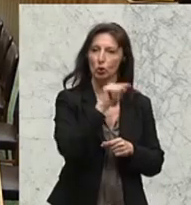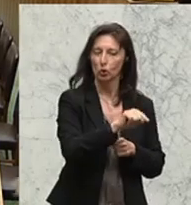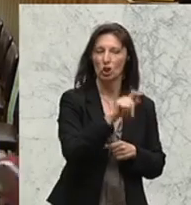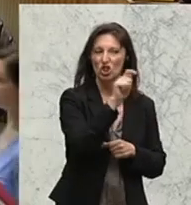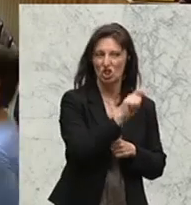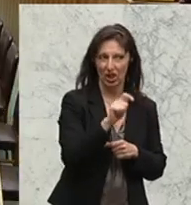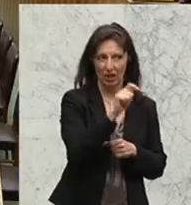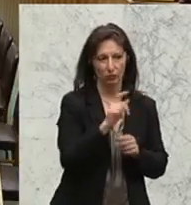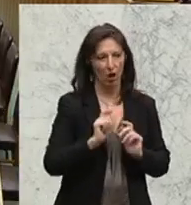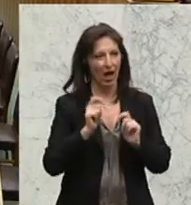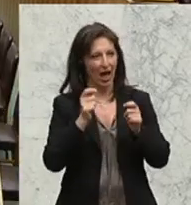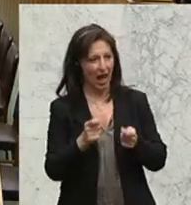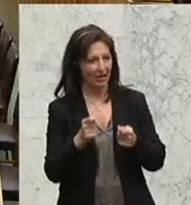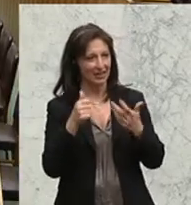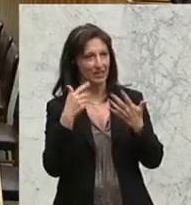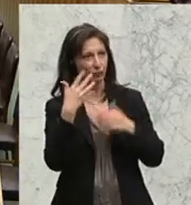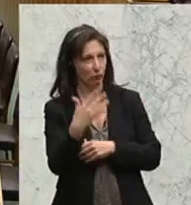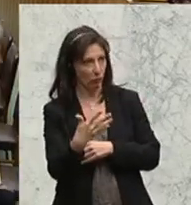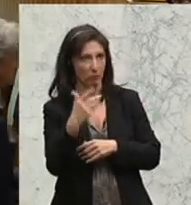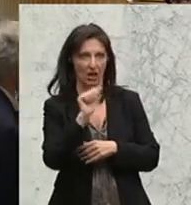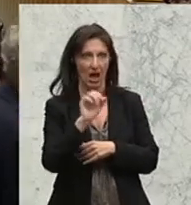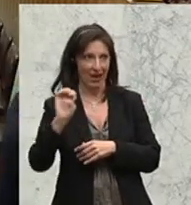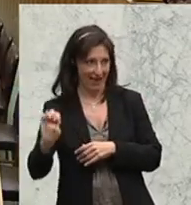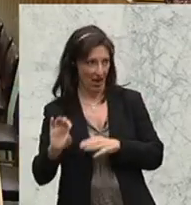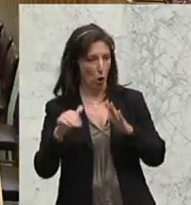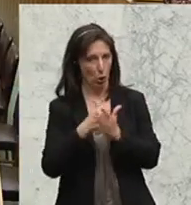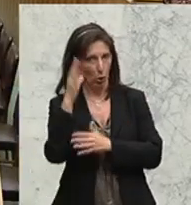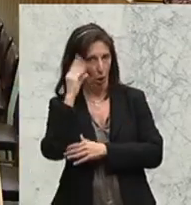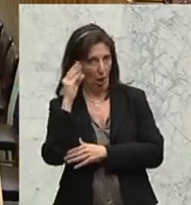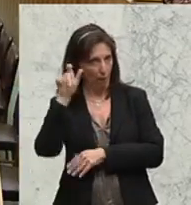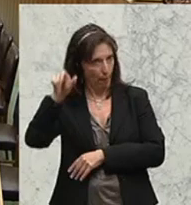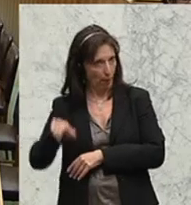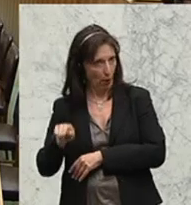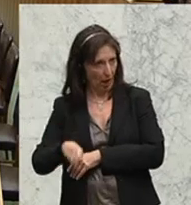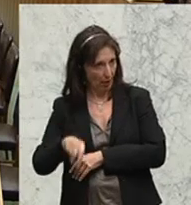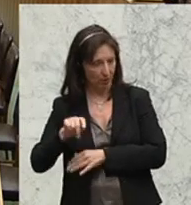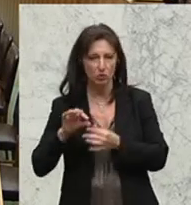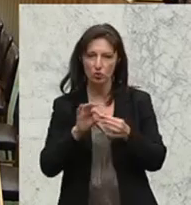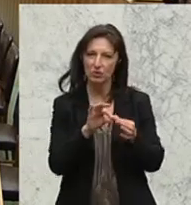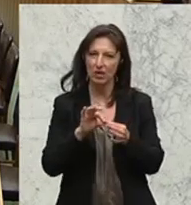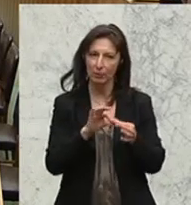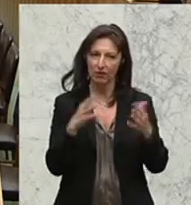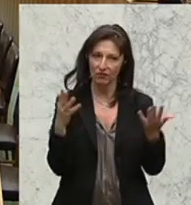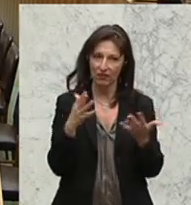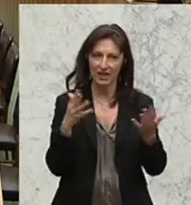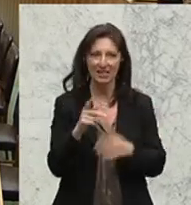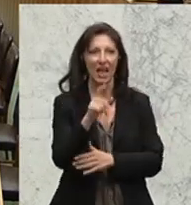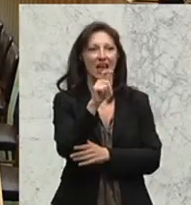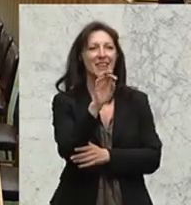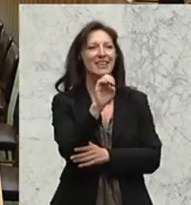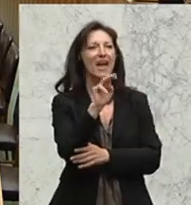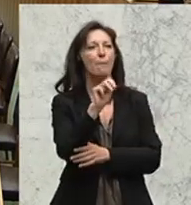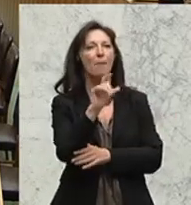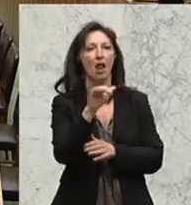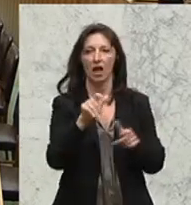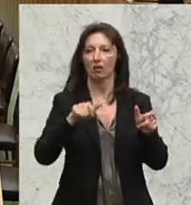die Bekräftigung der österreichischen Anti-Atom-Politik anlässlich der Tschernobyl- und Fukushima-Jahrestage. Dieser